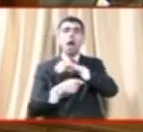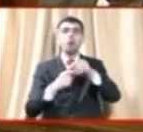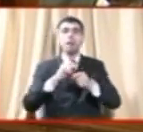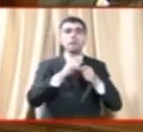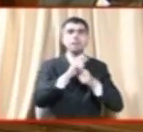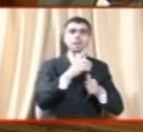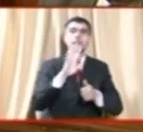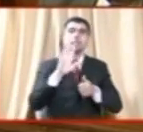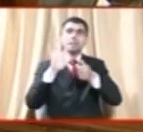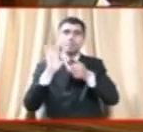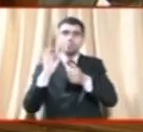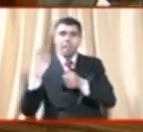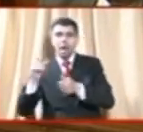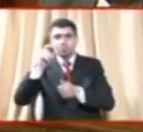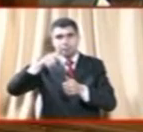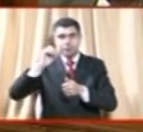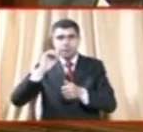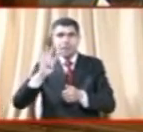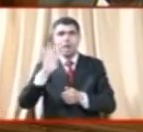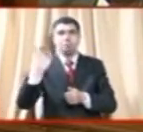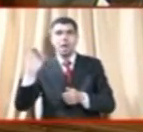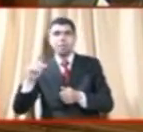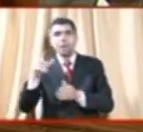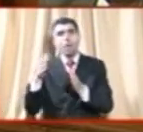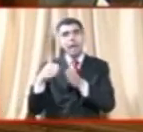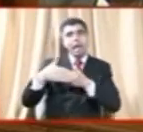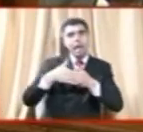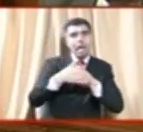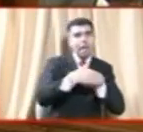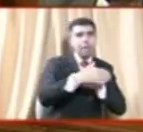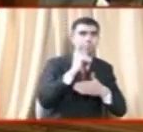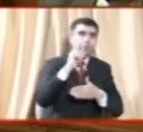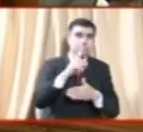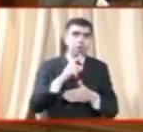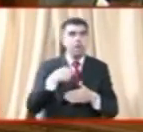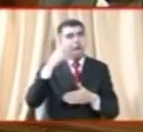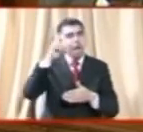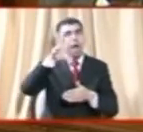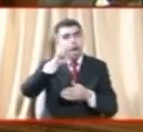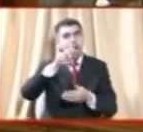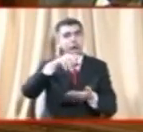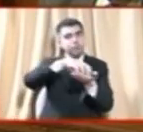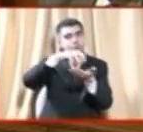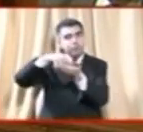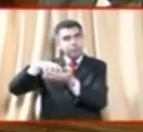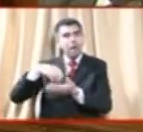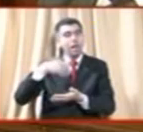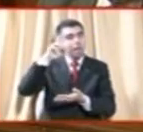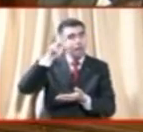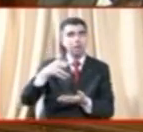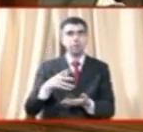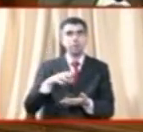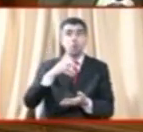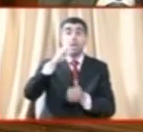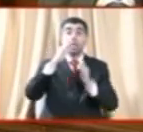نسمة. يعني جا وحدة تبع الأخرى غير لا عرفت انا تنقول لك مناطق جبليه ما تفهمنيش طريقه راه غير